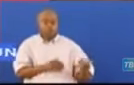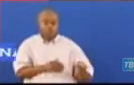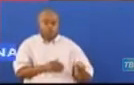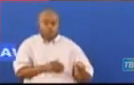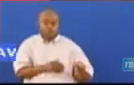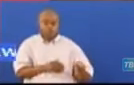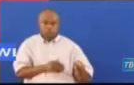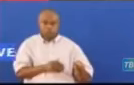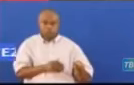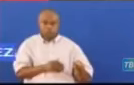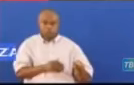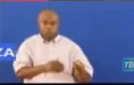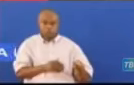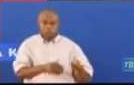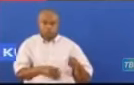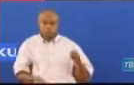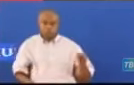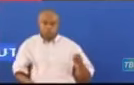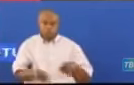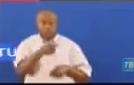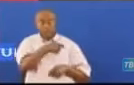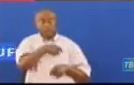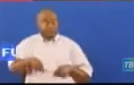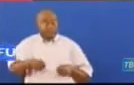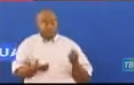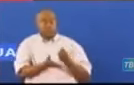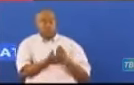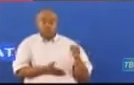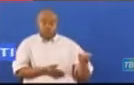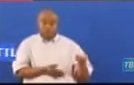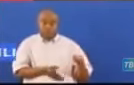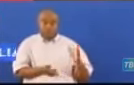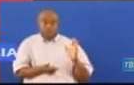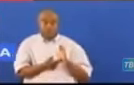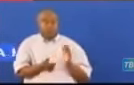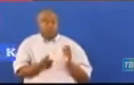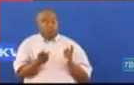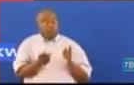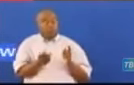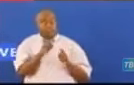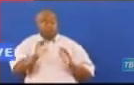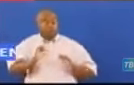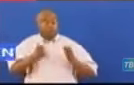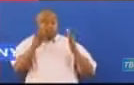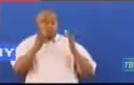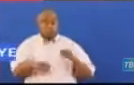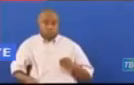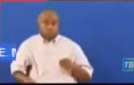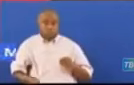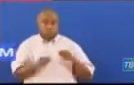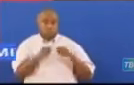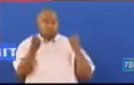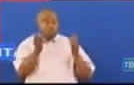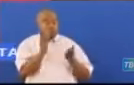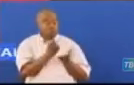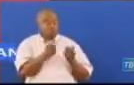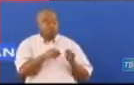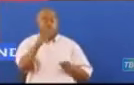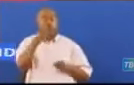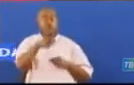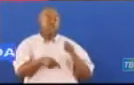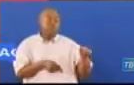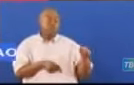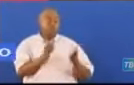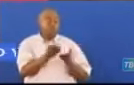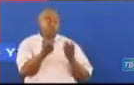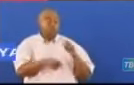kuna amesema kirumbe ngenda. Rais Magufuli kama Mungu angekuwa amemtunza hai mpaka leo, Gwajima angeweza kufungua mdomo wake na kuleta hizi